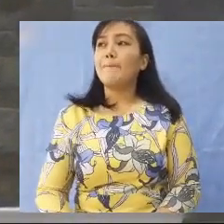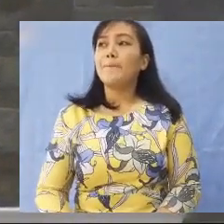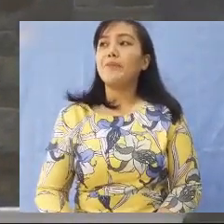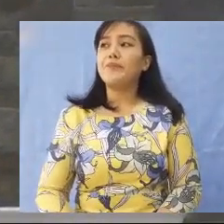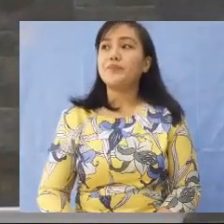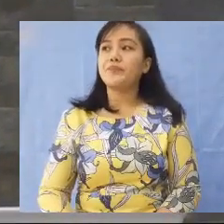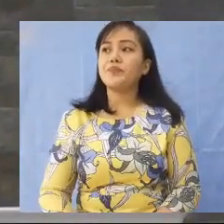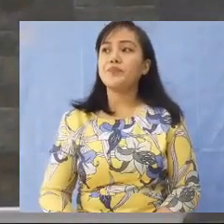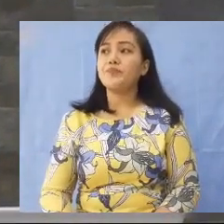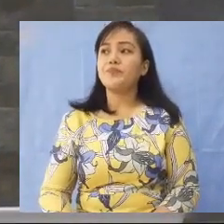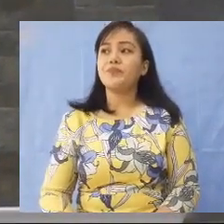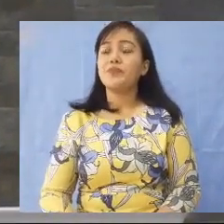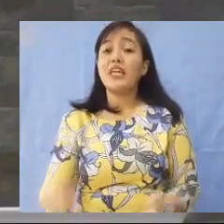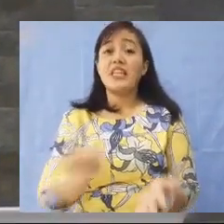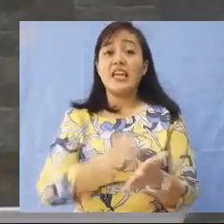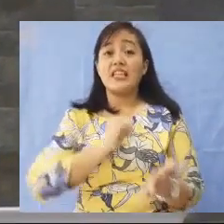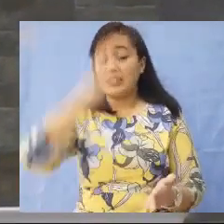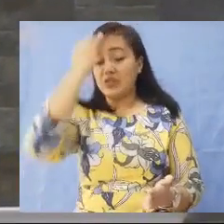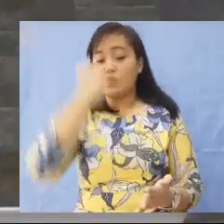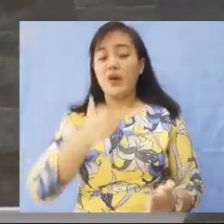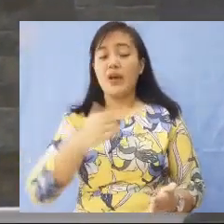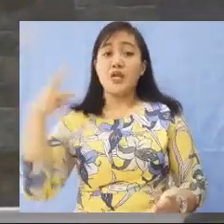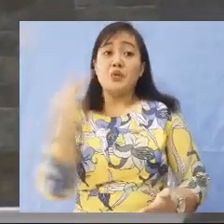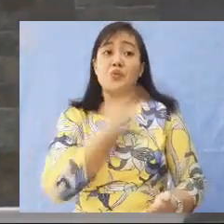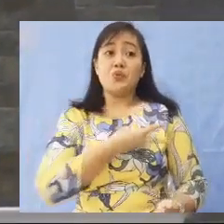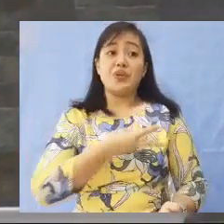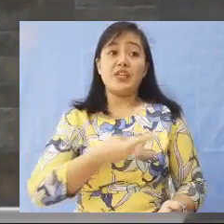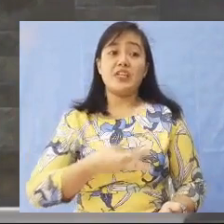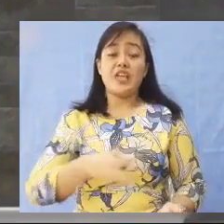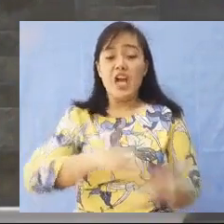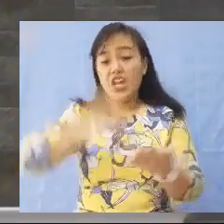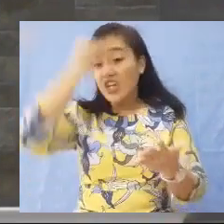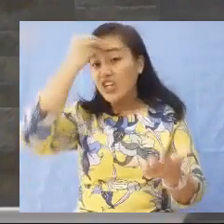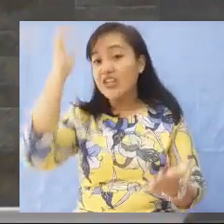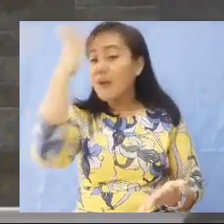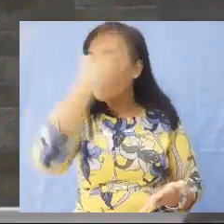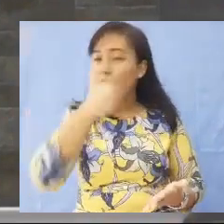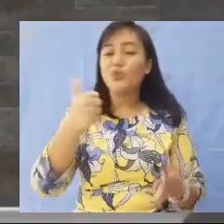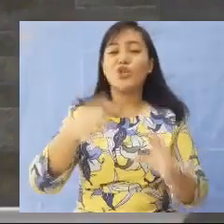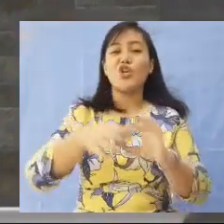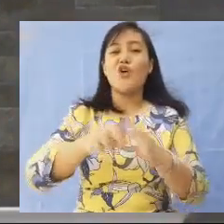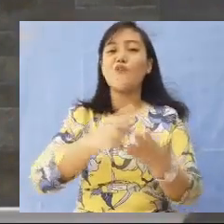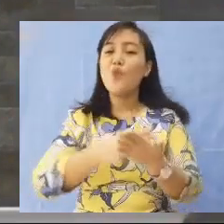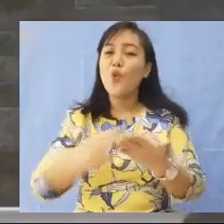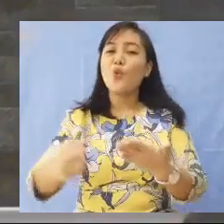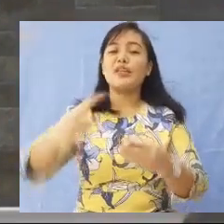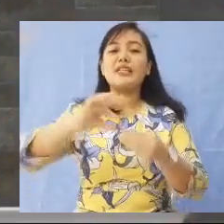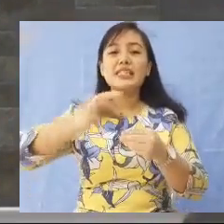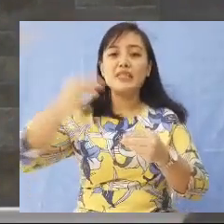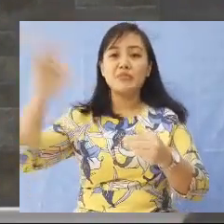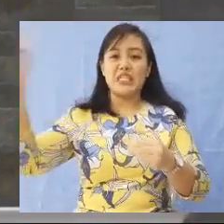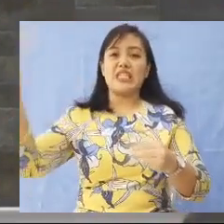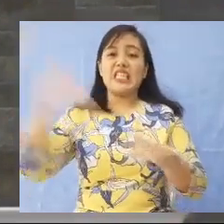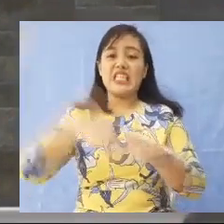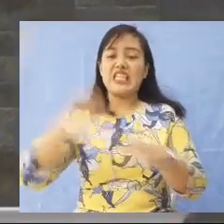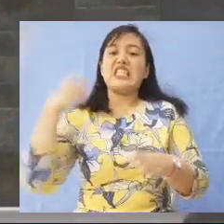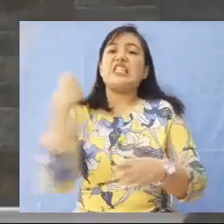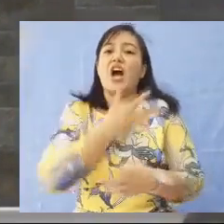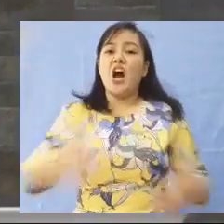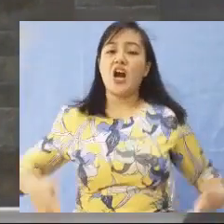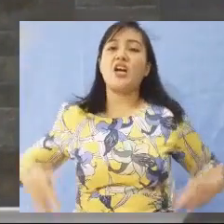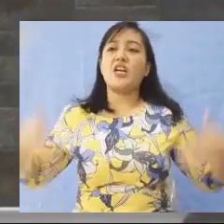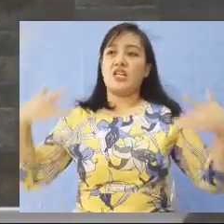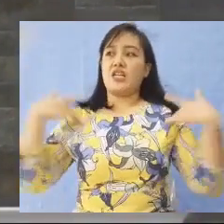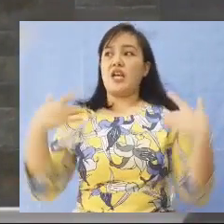kagandahan po ng banal na espiritu na nasa atin pong buhay. Kaya nga po, living water. Every time na tayo po ay sabihin